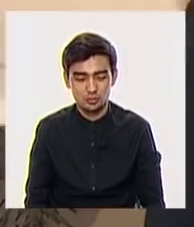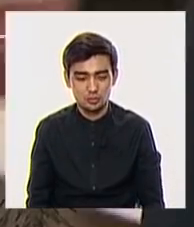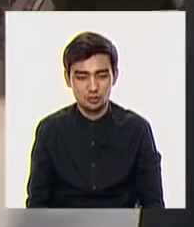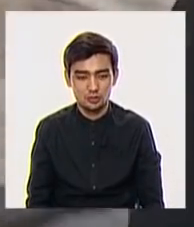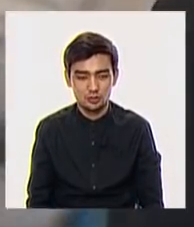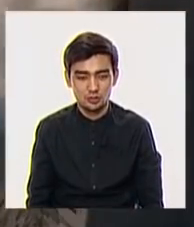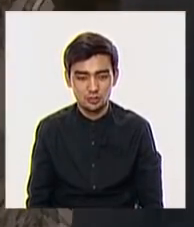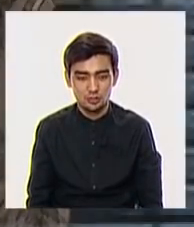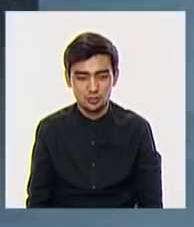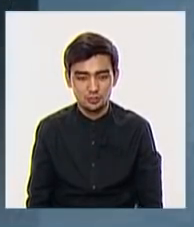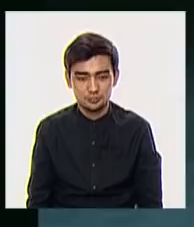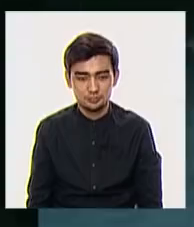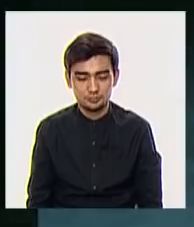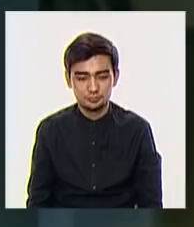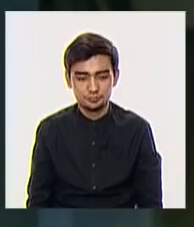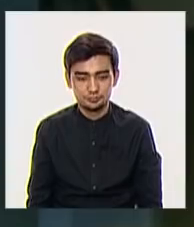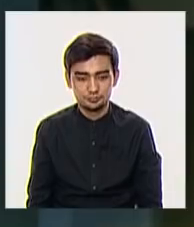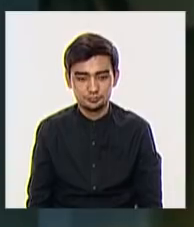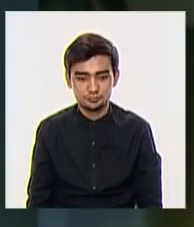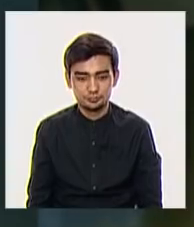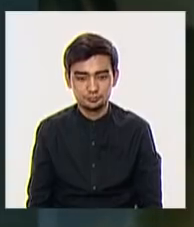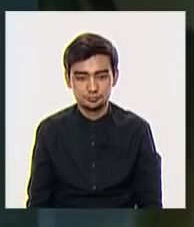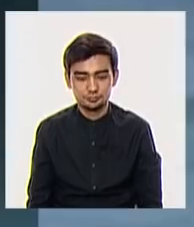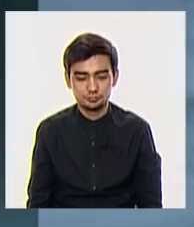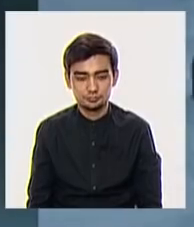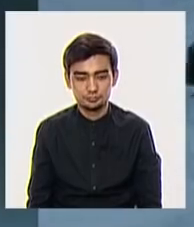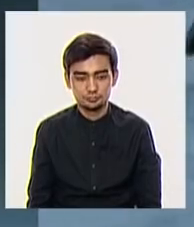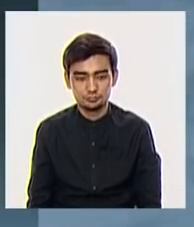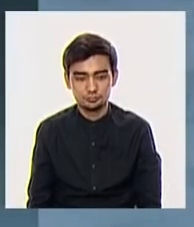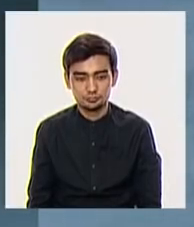айта алмаймын. Что можешь звонить мне, кто сказал?